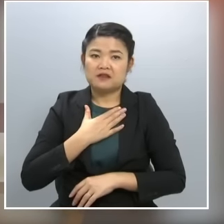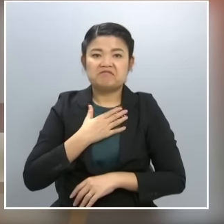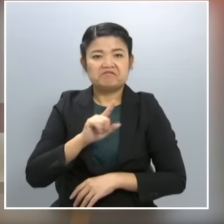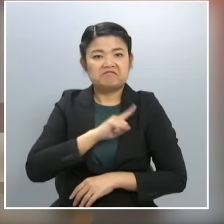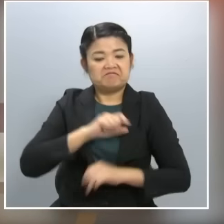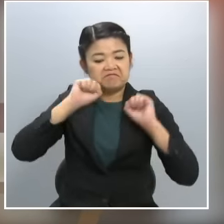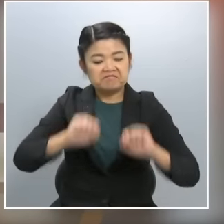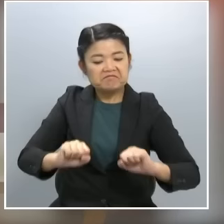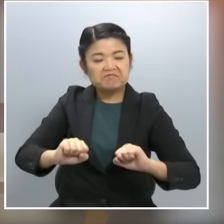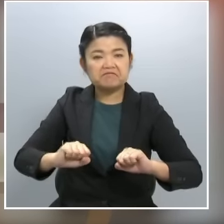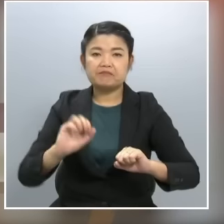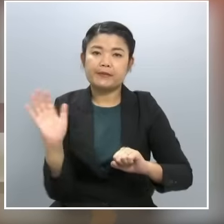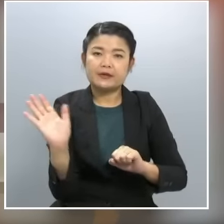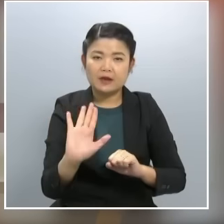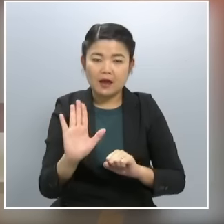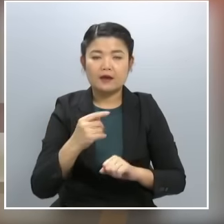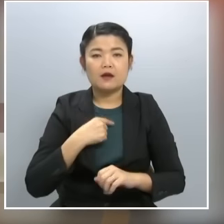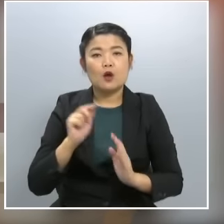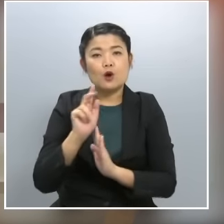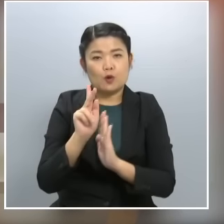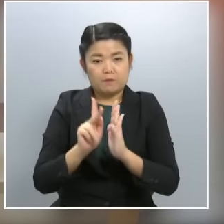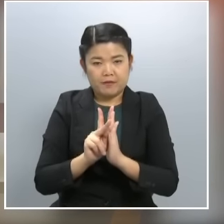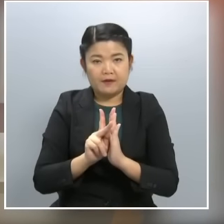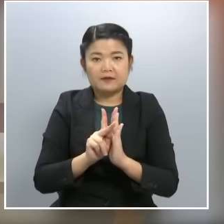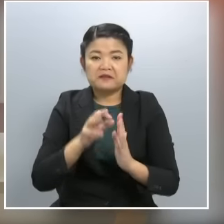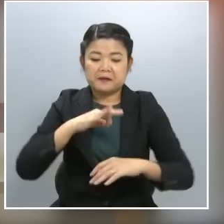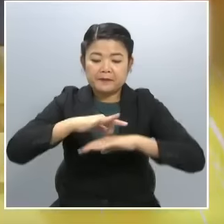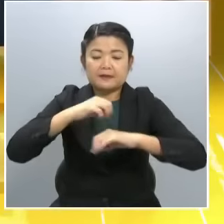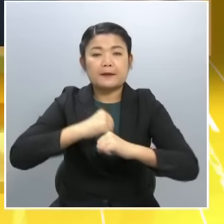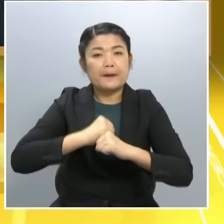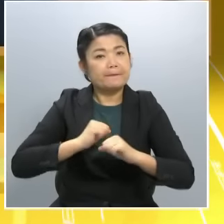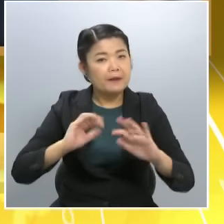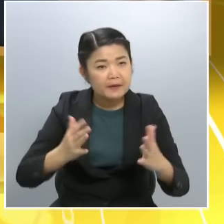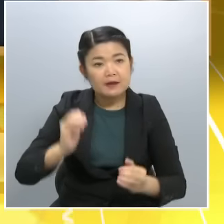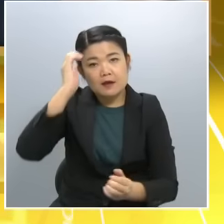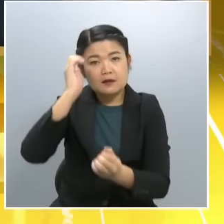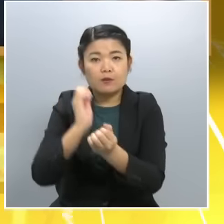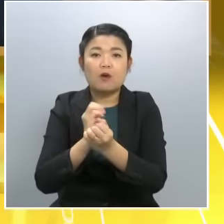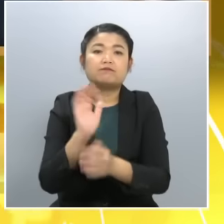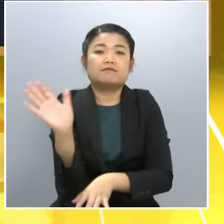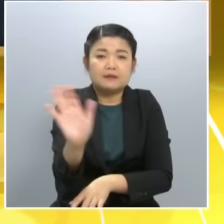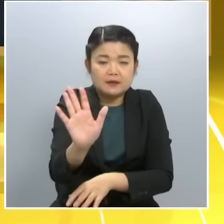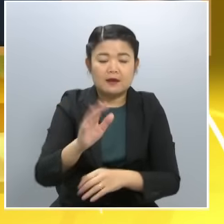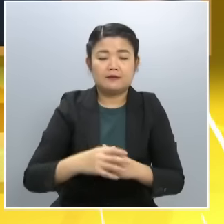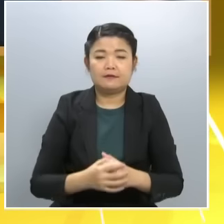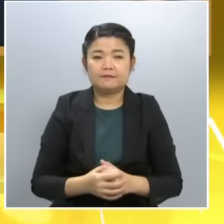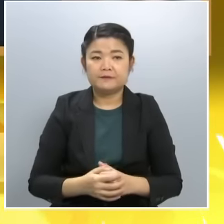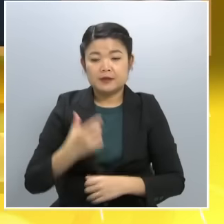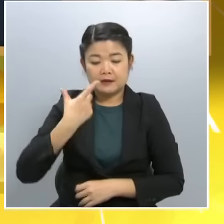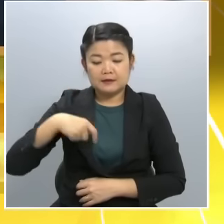ครับเพราะผมเองเนี่ยไม่ได้มีกฎหมายในมือผมไม่ได้เป็นตำรวจนะครับผมไม่ใช่